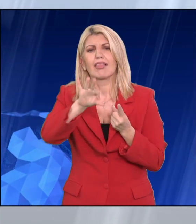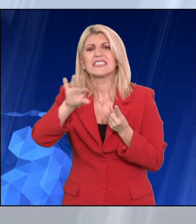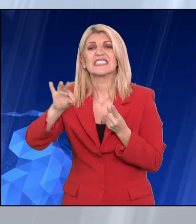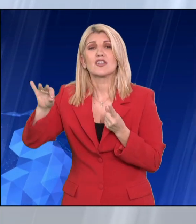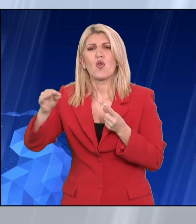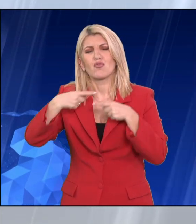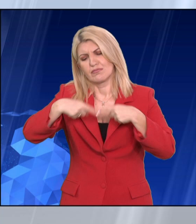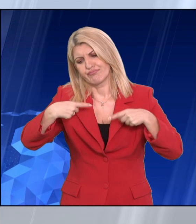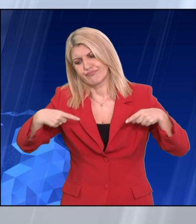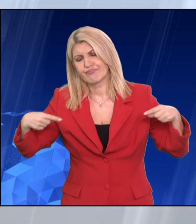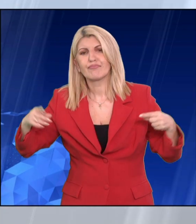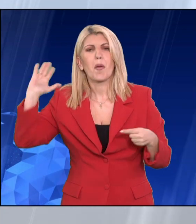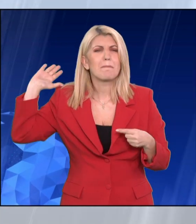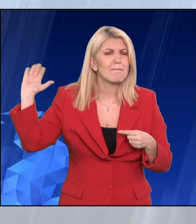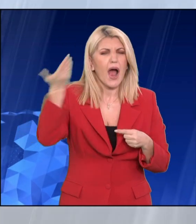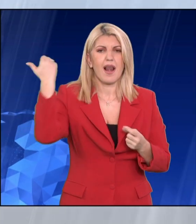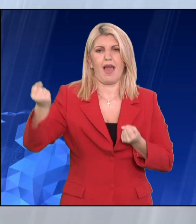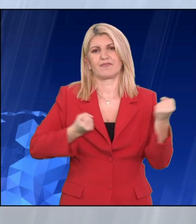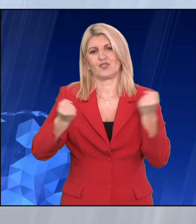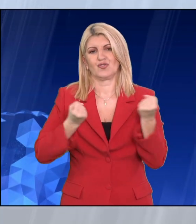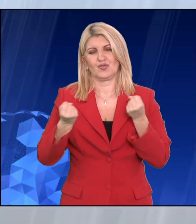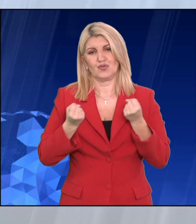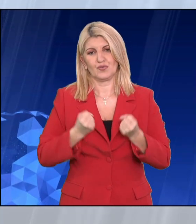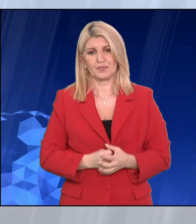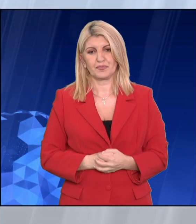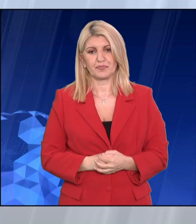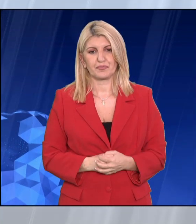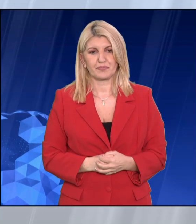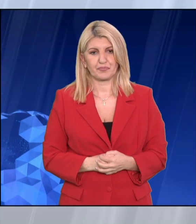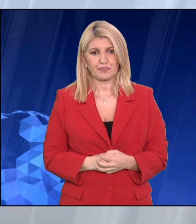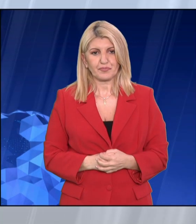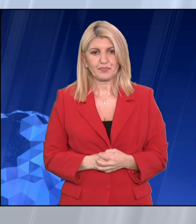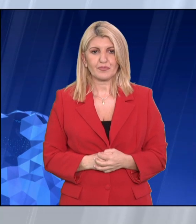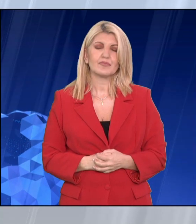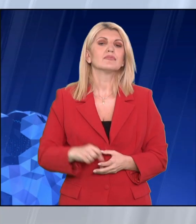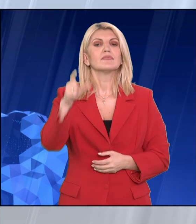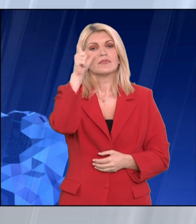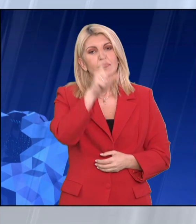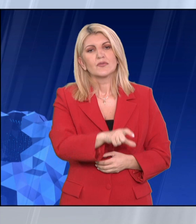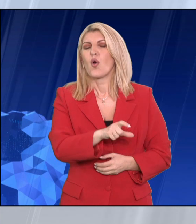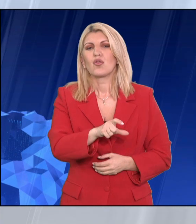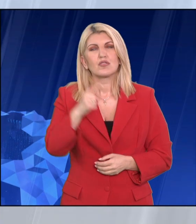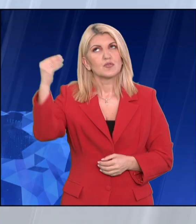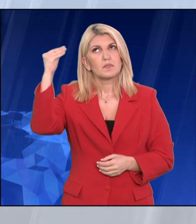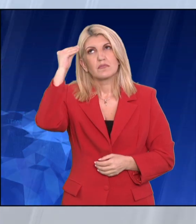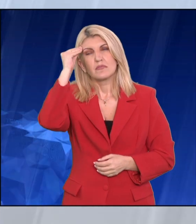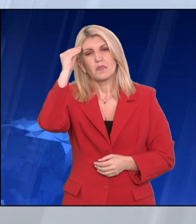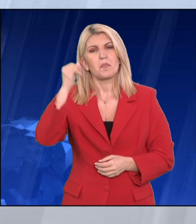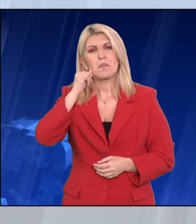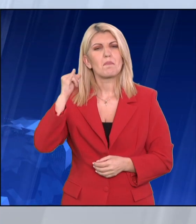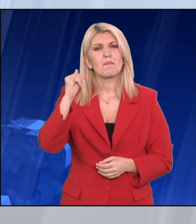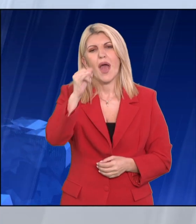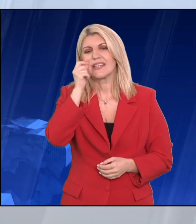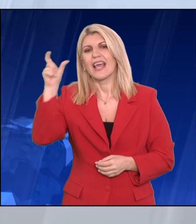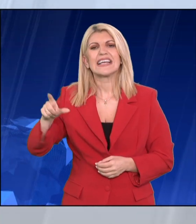η αγάπη μου είσαι εσύ. Και δεν σ' αφήνω. Την επιτυχία την κυνήγησε ακολουθώντας τη συμβουλή του πρόδρομου Τσαουσάκη, όταν